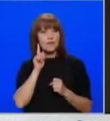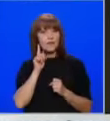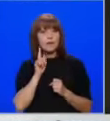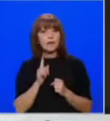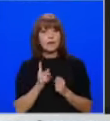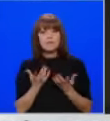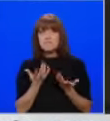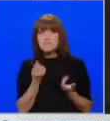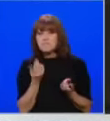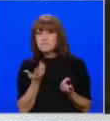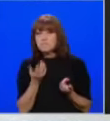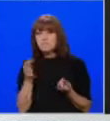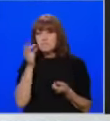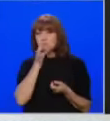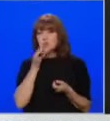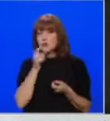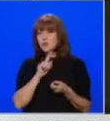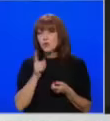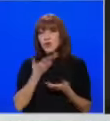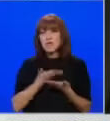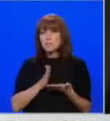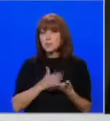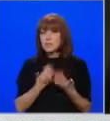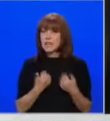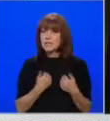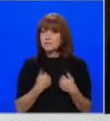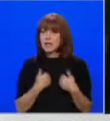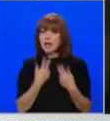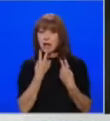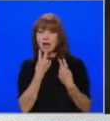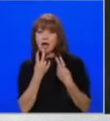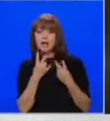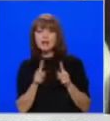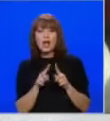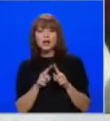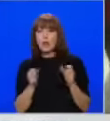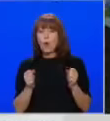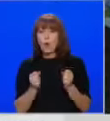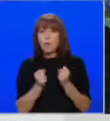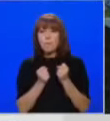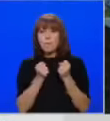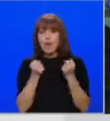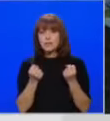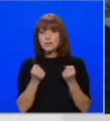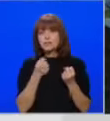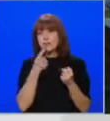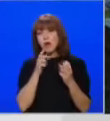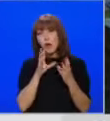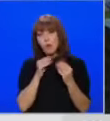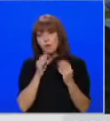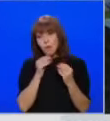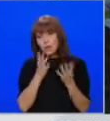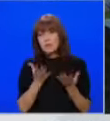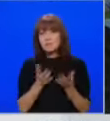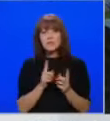Изглеждаше странно, да, нищо не сподели през целия път. Изглеждаше леко оплашен. Нищо не може да споменете. Говорихме си доста неща, но